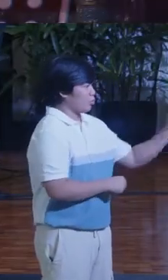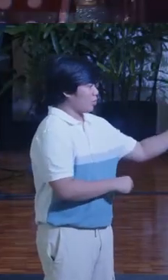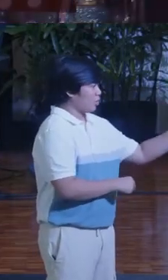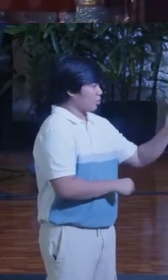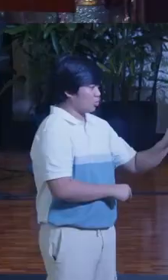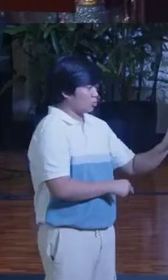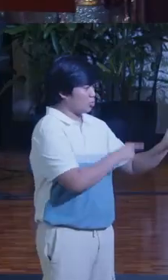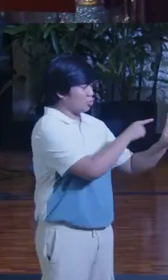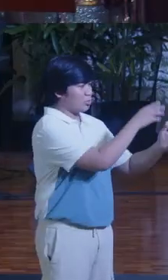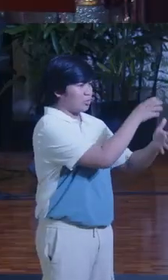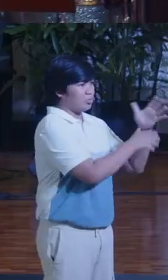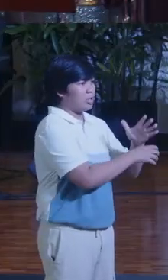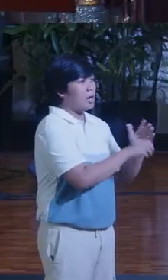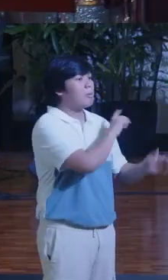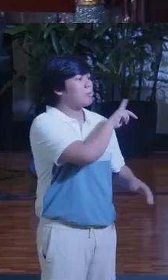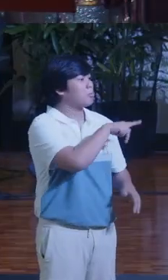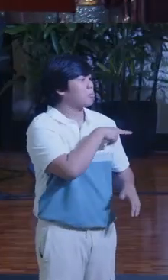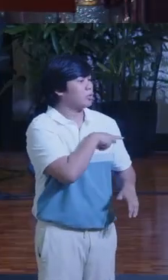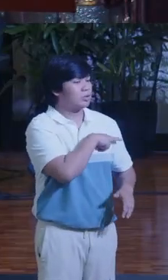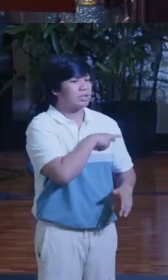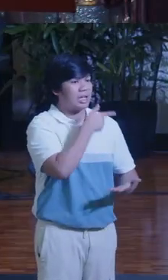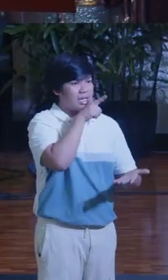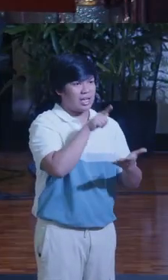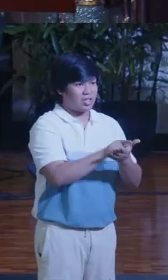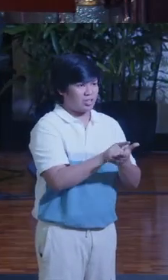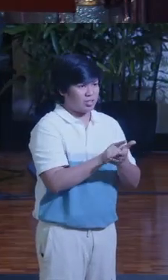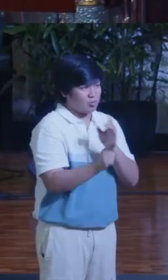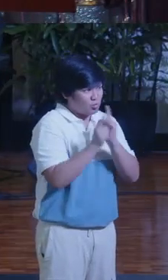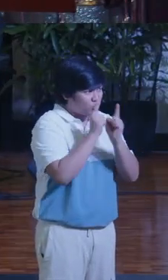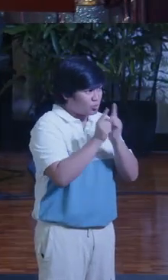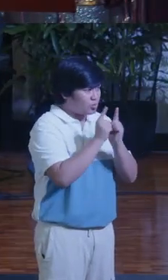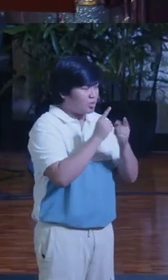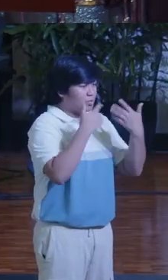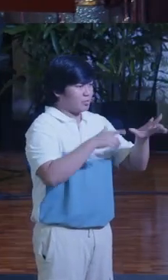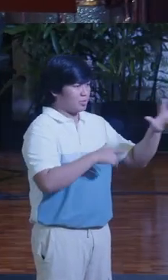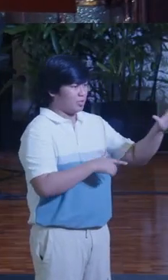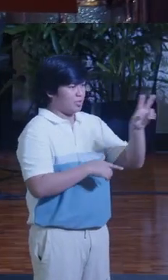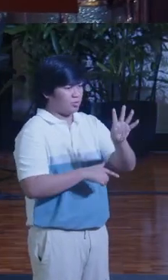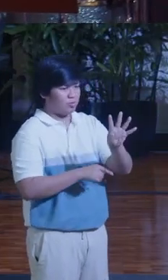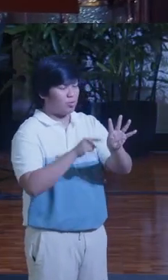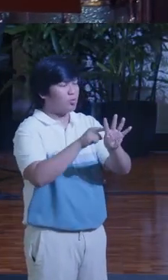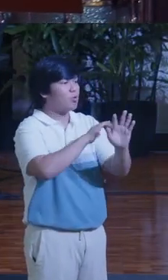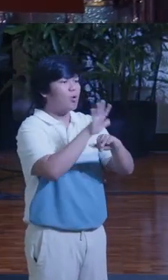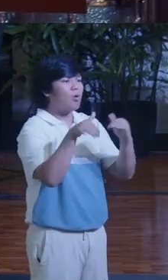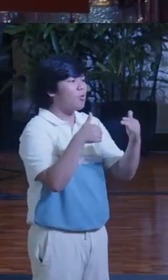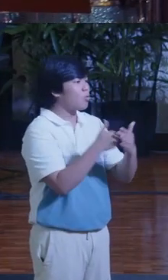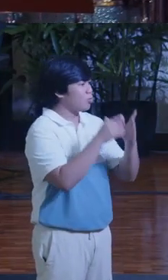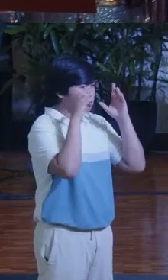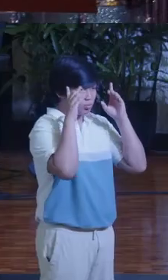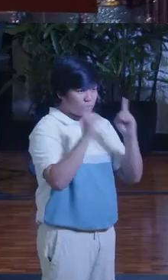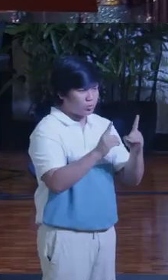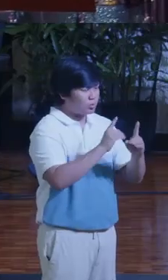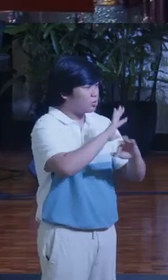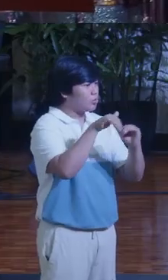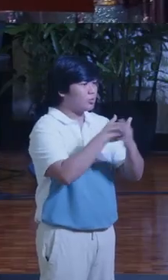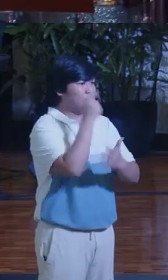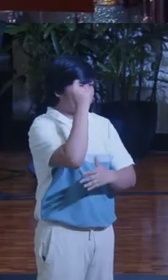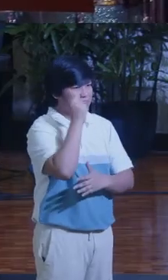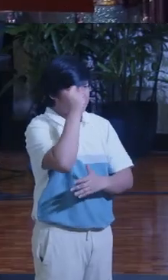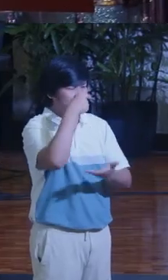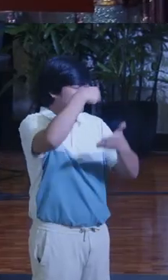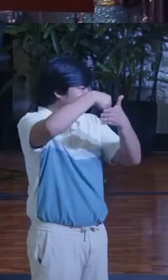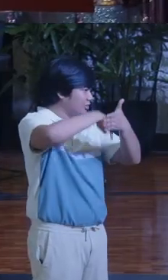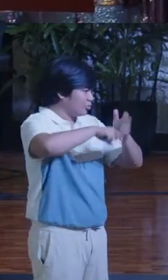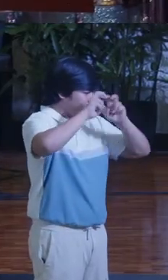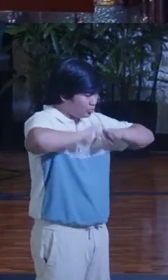fact, yung chapter 3 po, nandoon po ang karamihan ng doctrinal statements ni Apostle